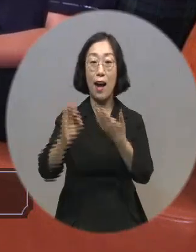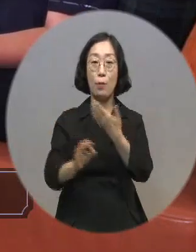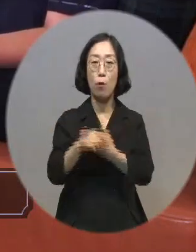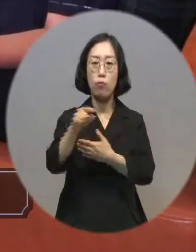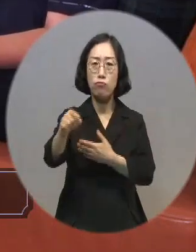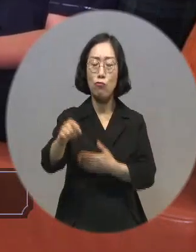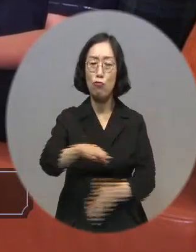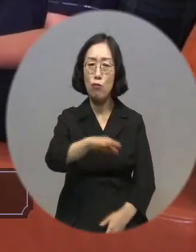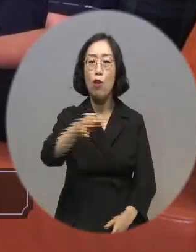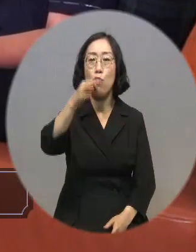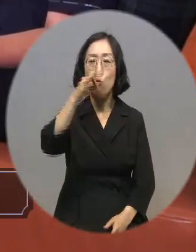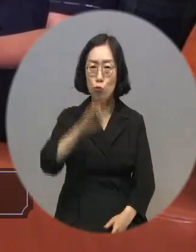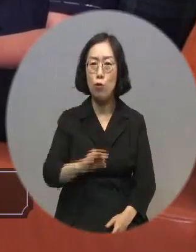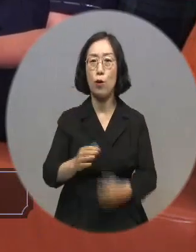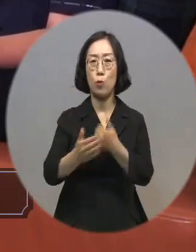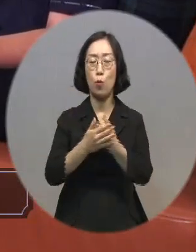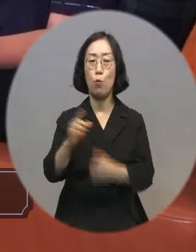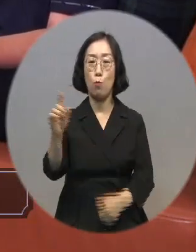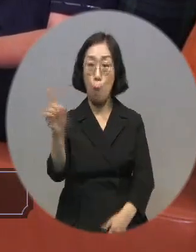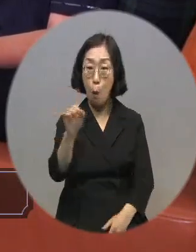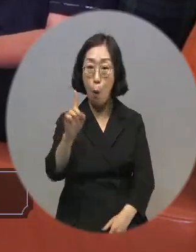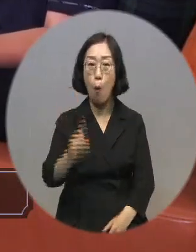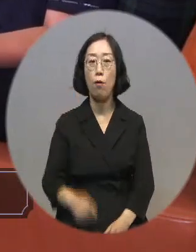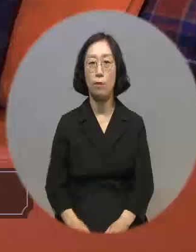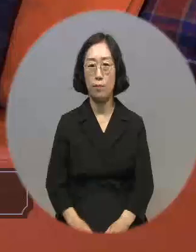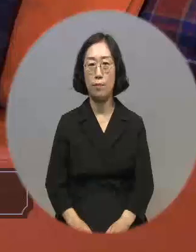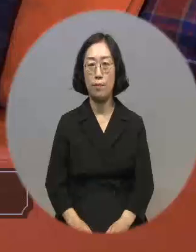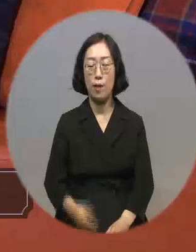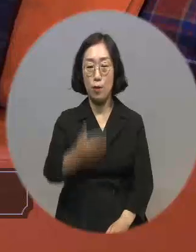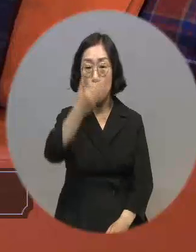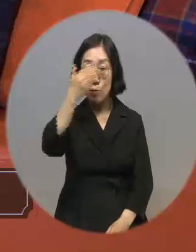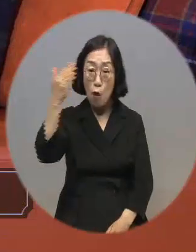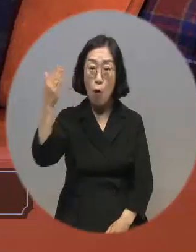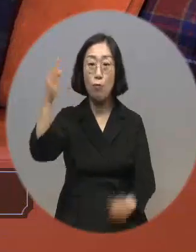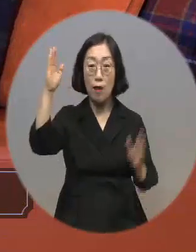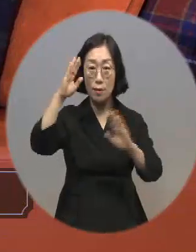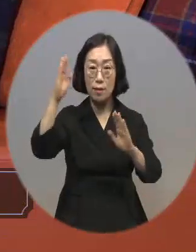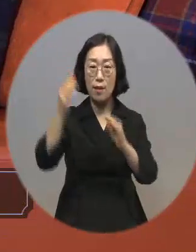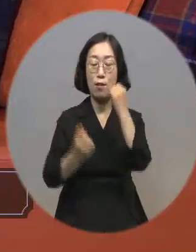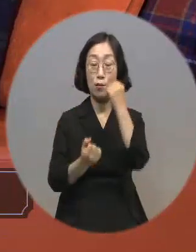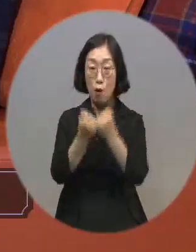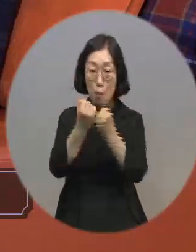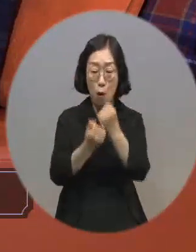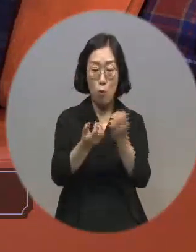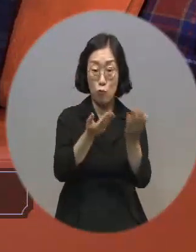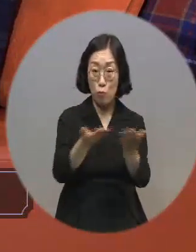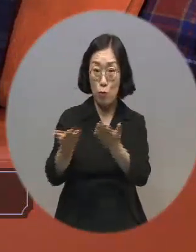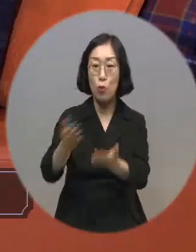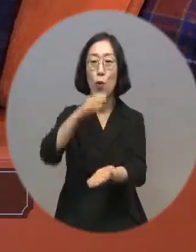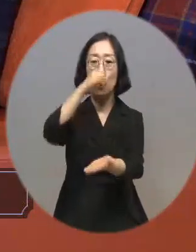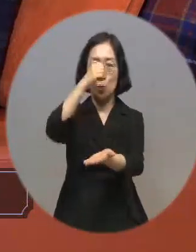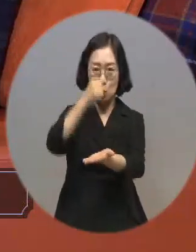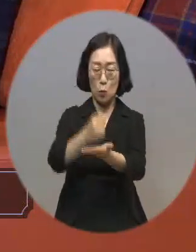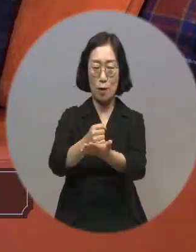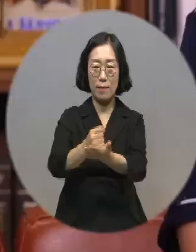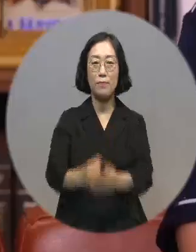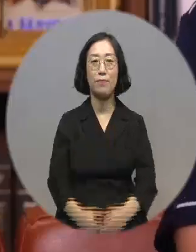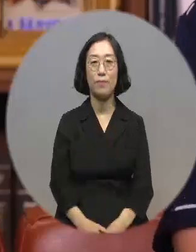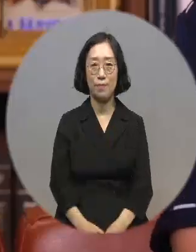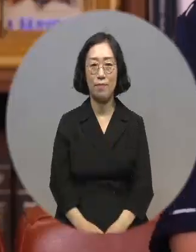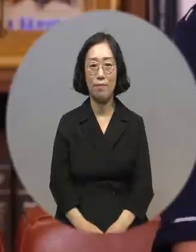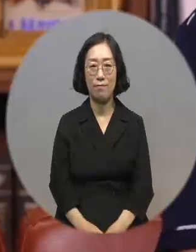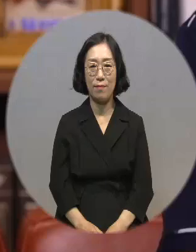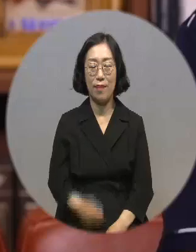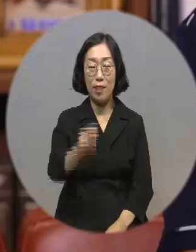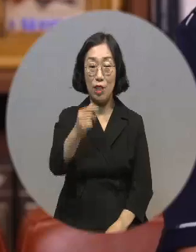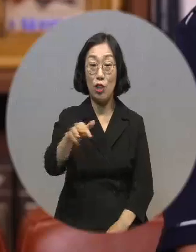진짜 우리에게 다가오는 이점이 무엇인지 그거를 토대로 좀 친구생들에게 설명을 해주면은 네, 좋겠다. 좋을 것 같아요.